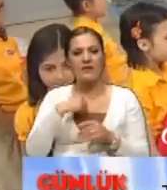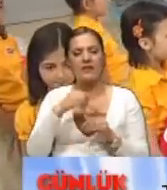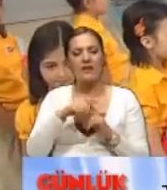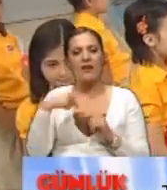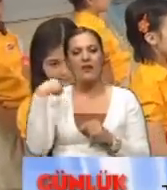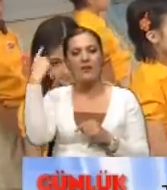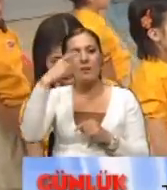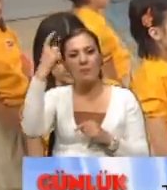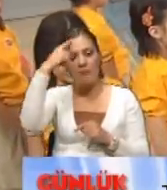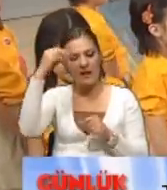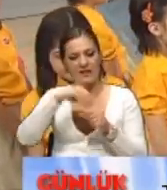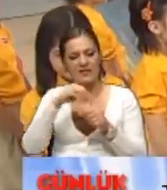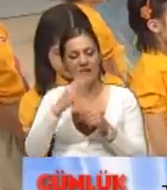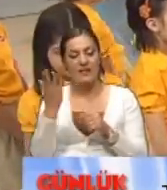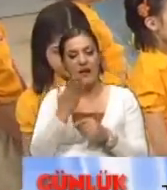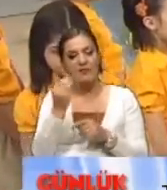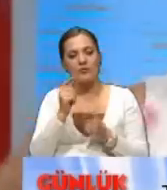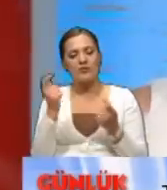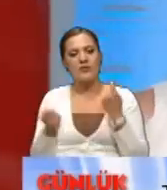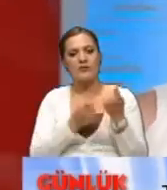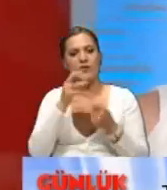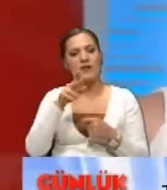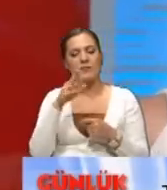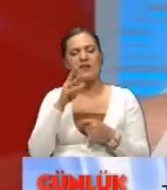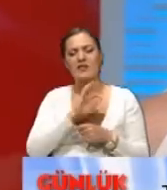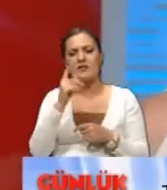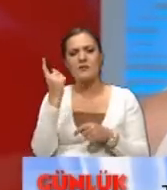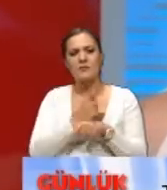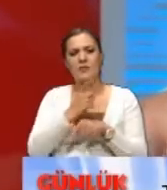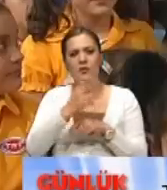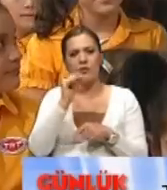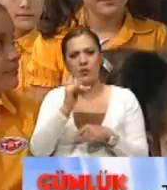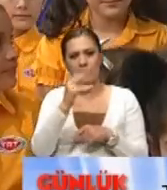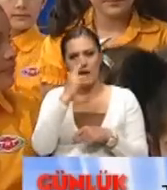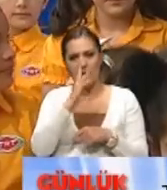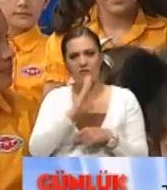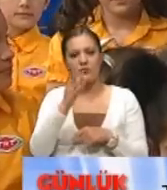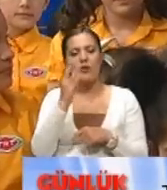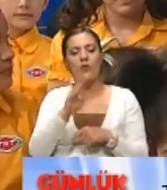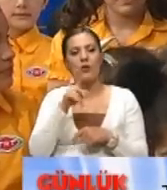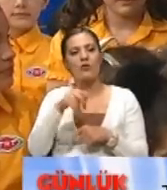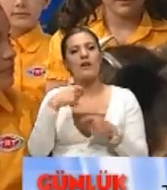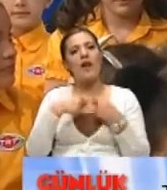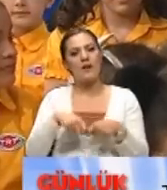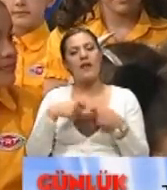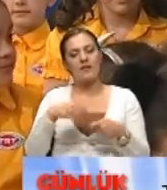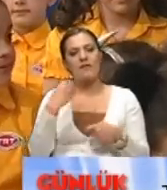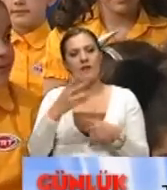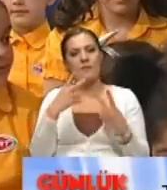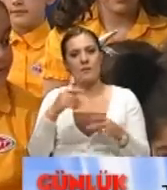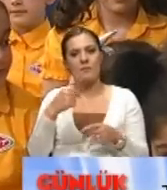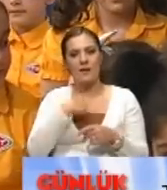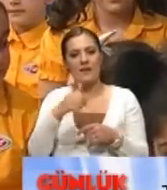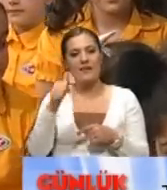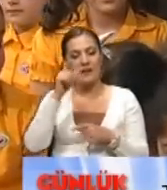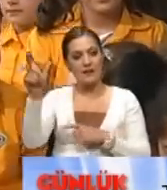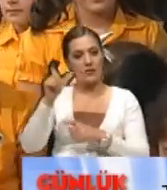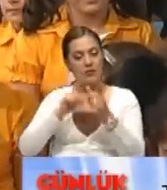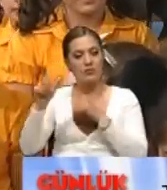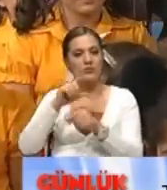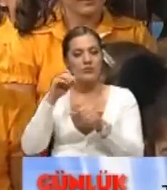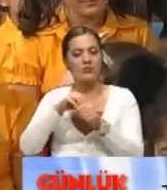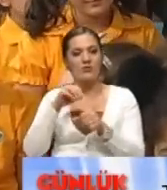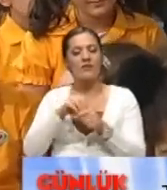sinapslar mıdır, evet, nedir, o beyindekiler daha bir çalışıyor. Hiçbir şekilde kötü alışkanlıklar olmuyor. Onu garanti verebilirim. Yani ben bravo hani geri